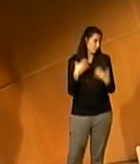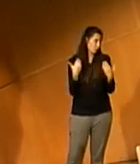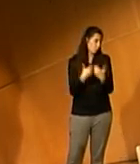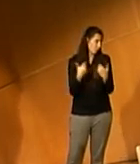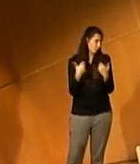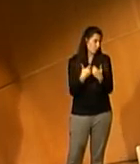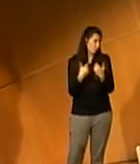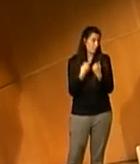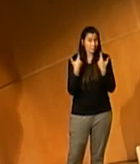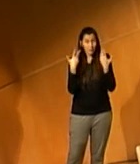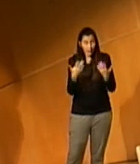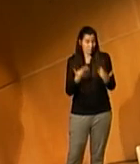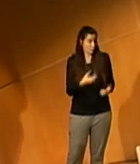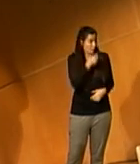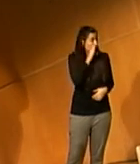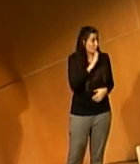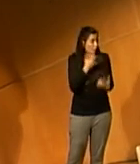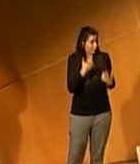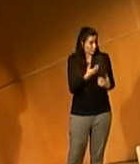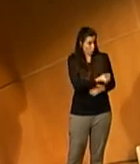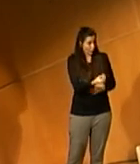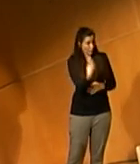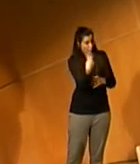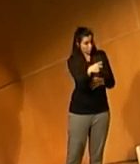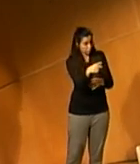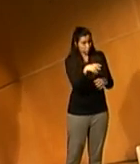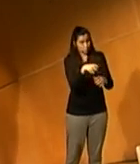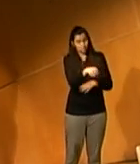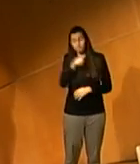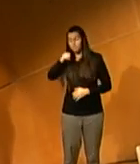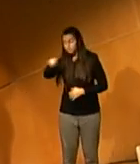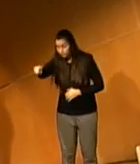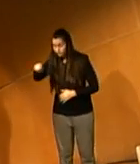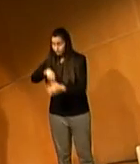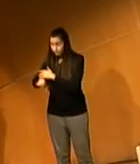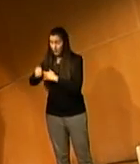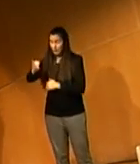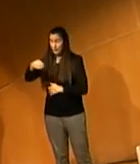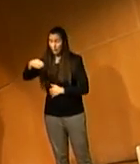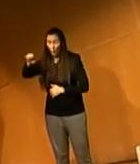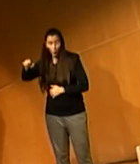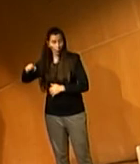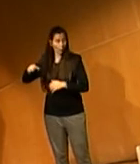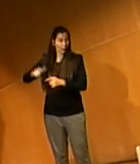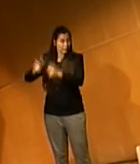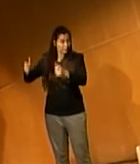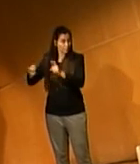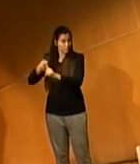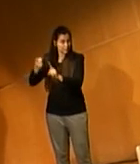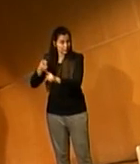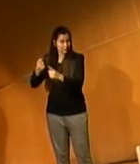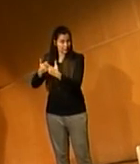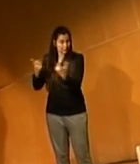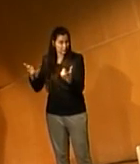maintenant veulent que leurs enfants aillent en milieu ordinaire. On ne parle pas d'établissement, on ne parle pas d'IME, on ne parle pas... voilà. Et là, je parle des maternelles.